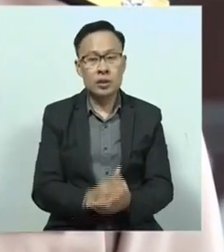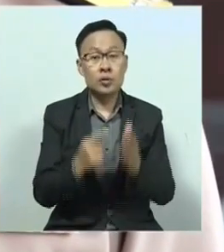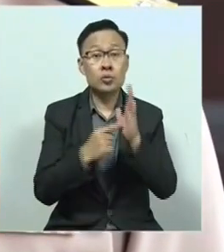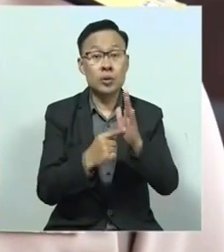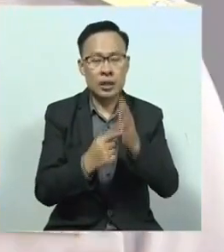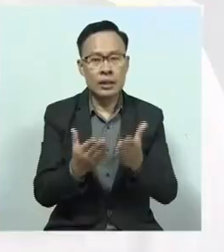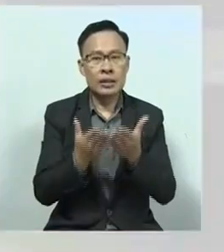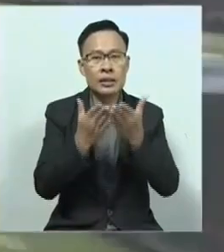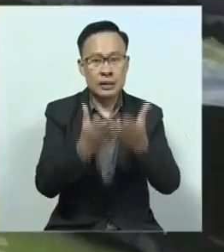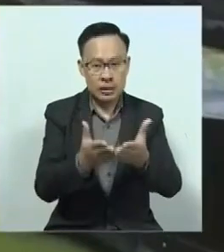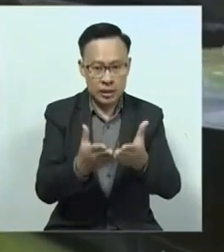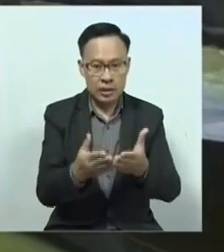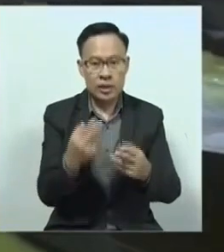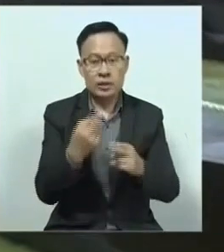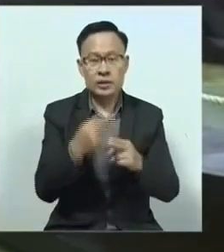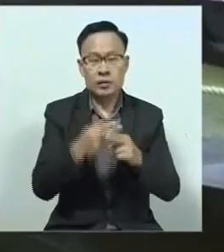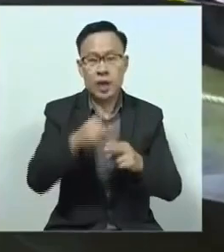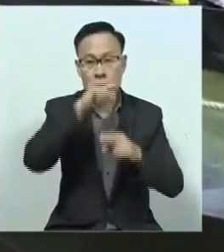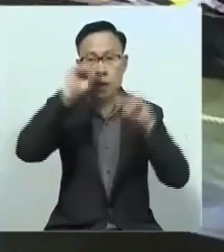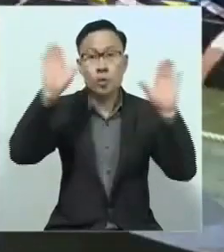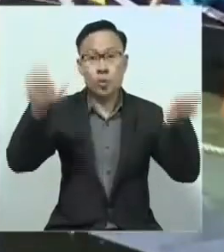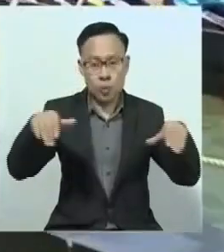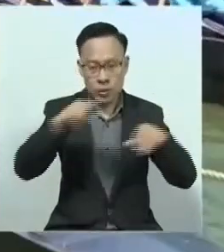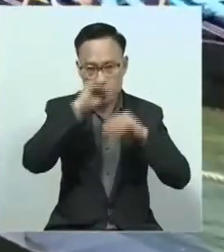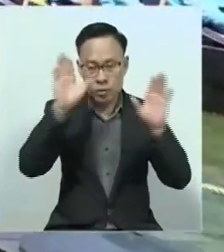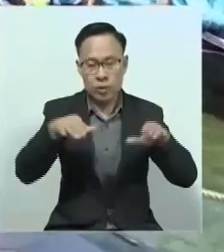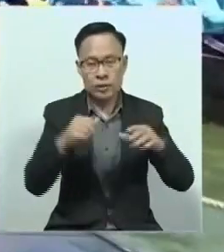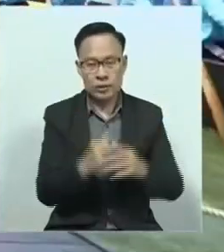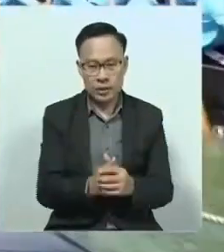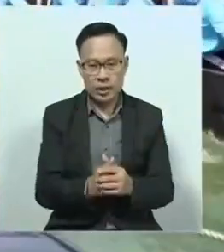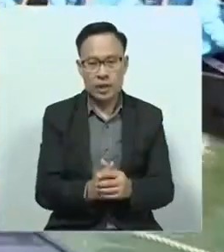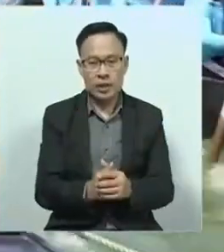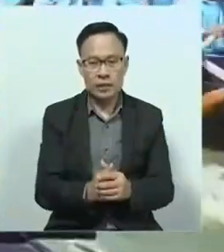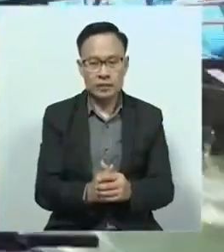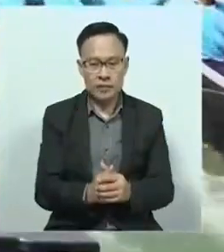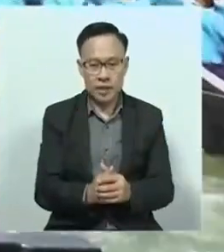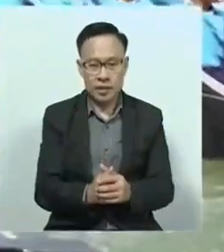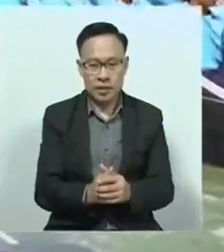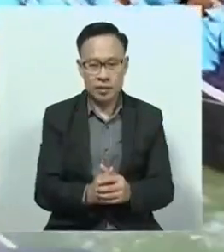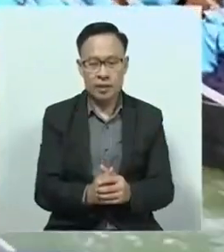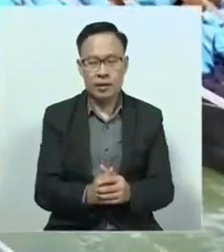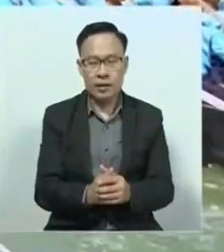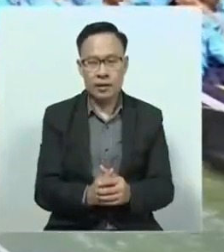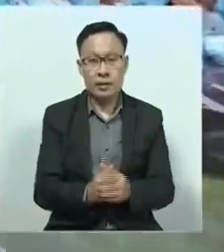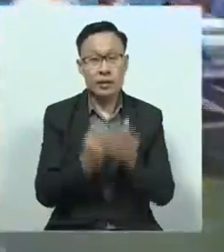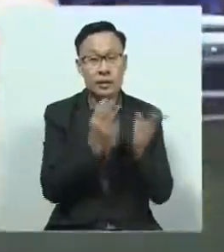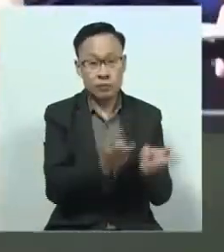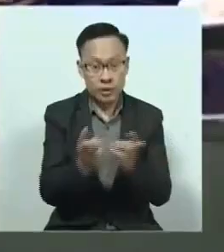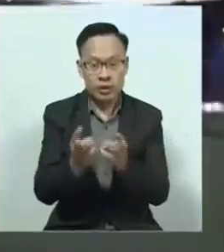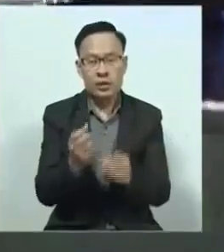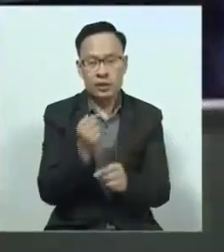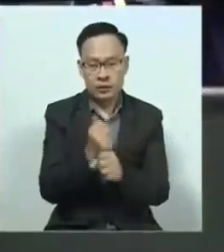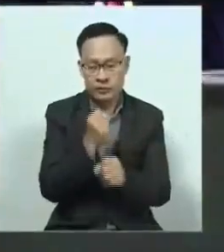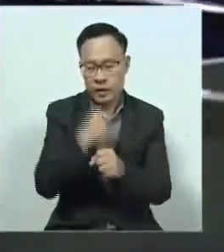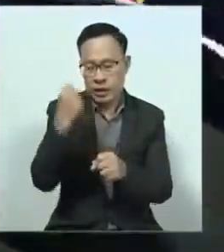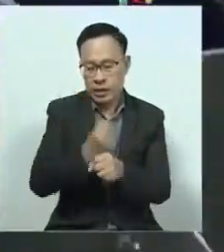ที่เราเห็นกันคือท่านกบิน ท่านกบิน ครับส่วนเรืออื่นก็จะทายเรียกว่าพลลากพ ลลาภในการพายนั้นเรือ